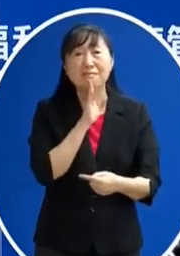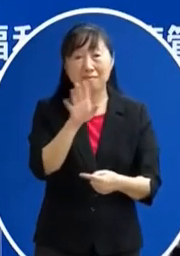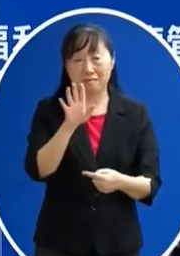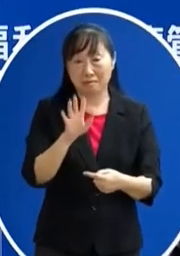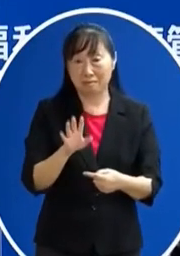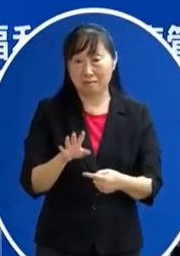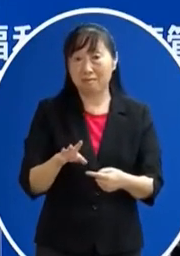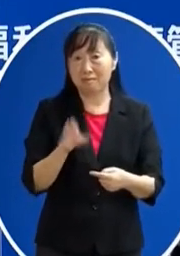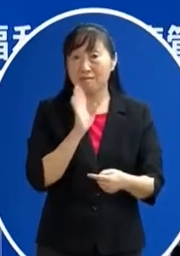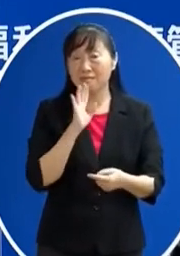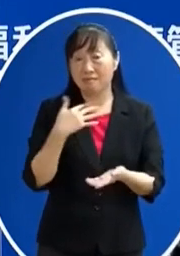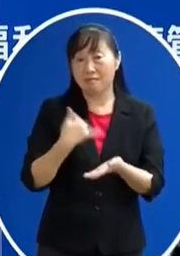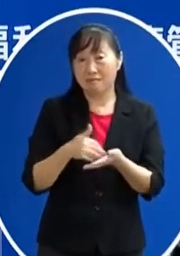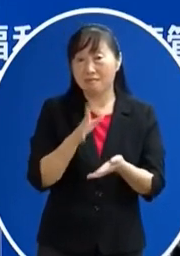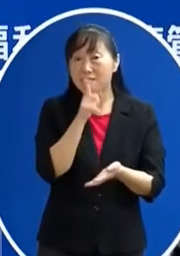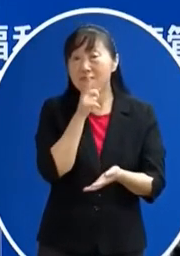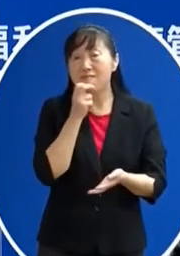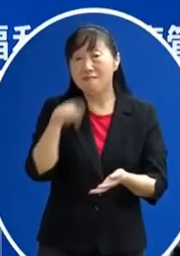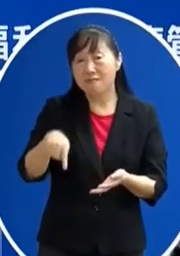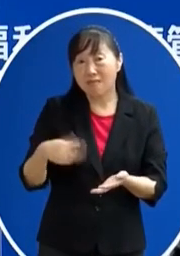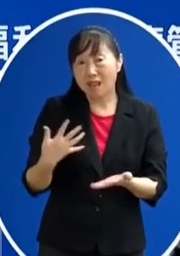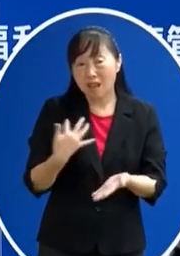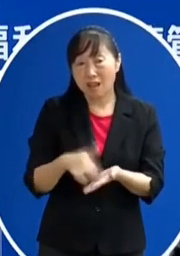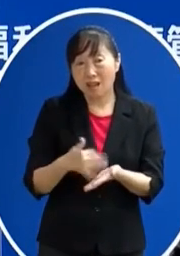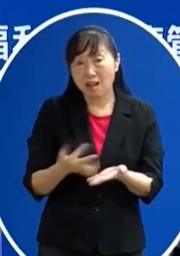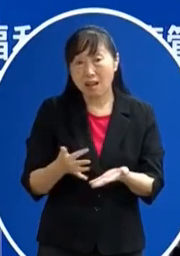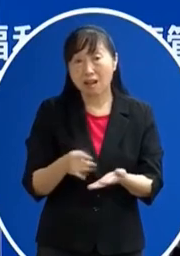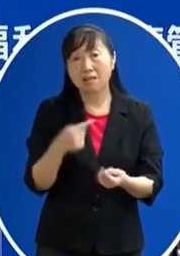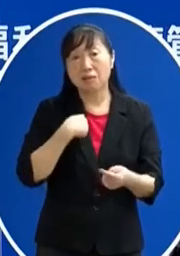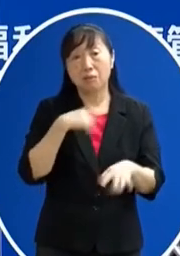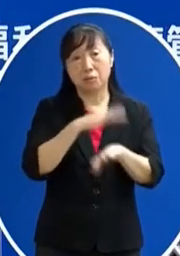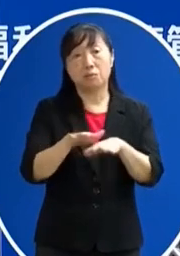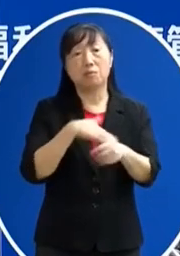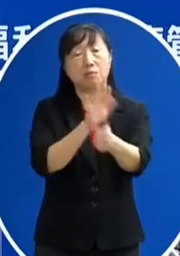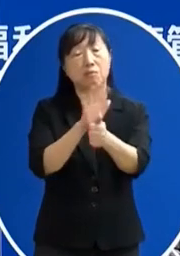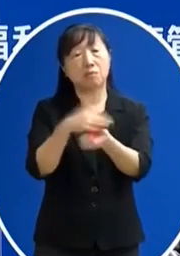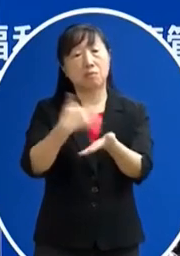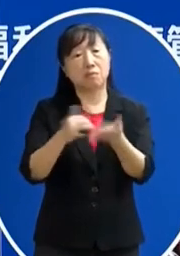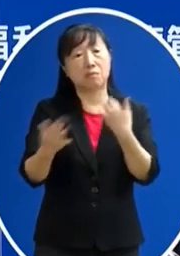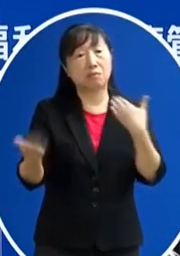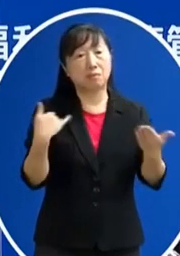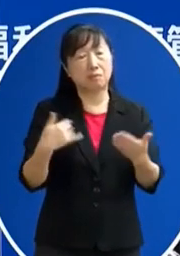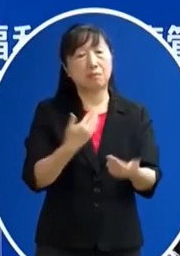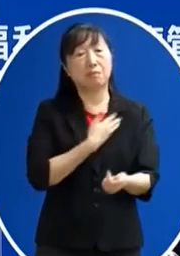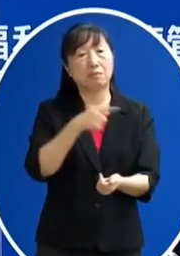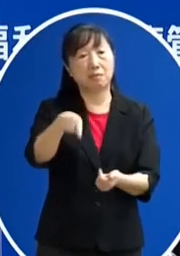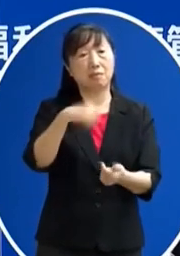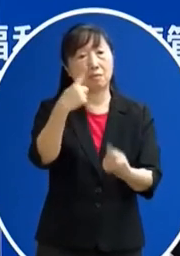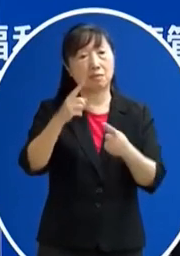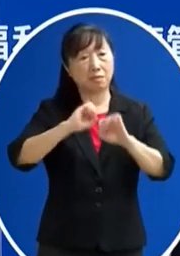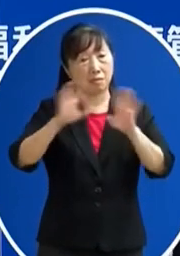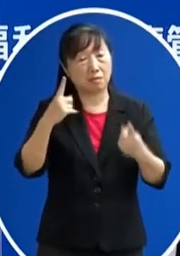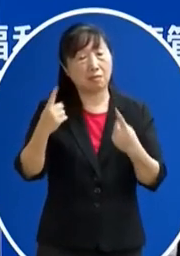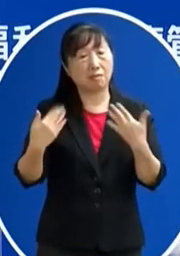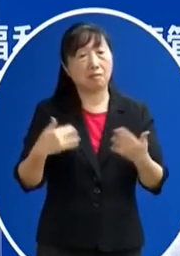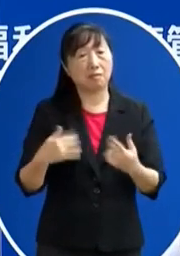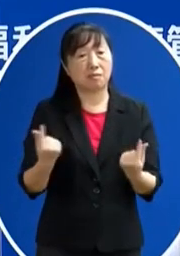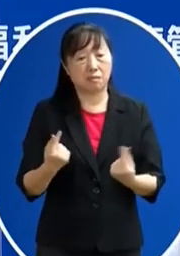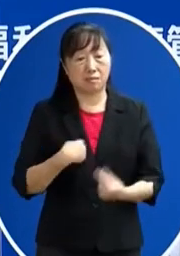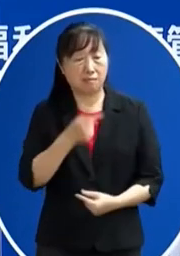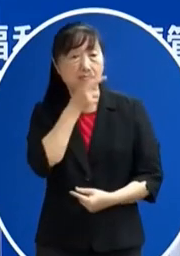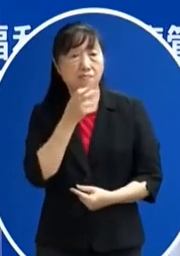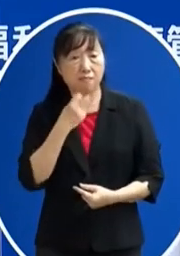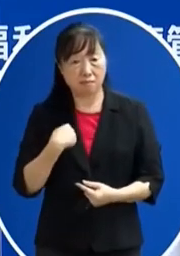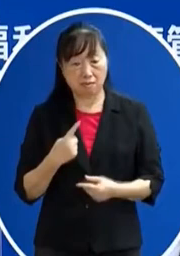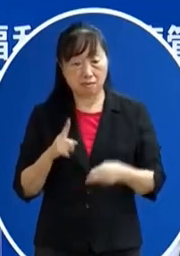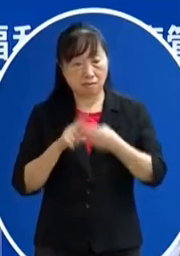问指挥中心怎么看？ 哦，那我们可以把它算得更清楚，那明天我们把整个把它公布得更清楚，哦，不管是中央里